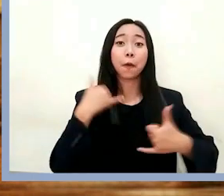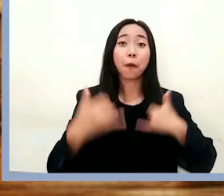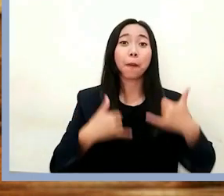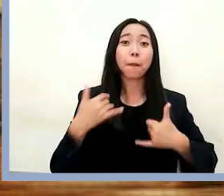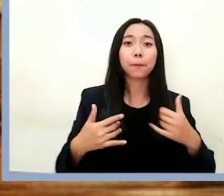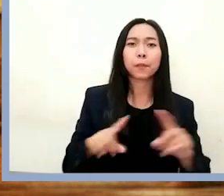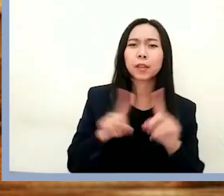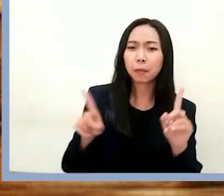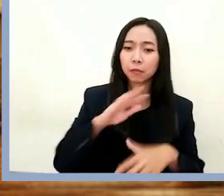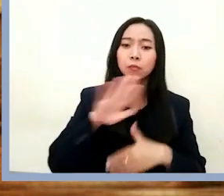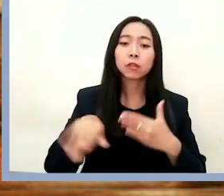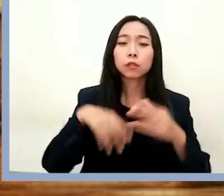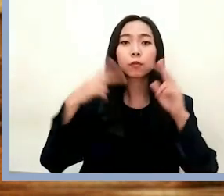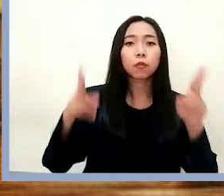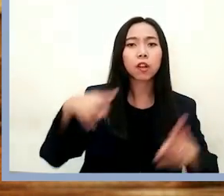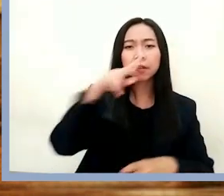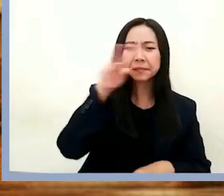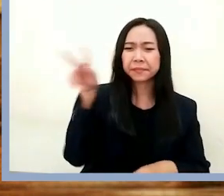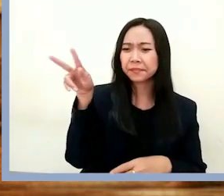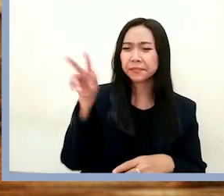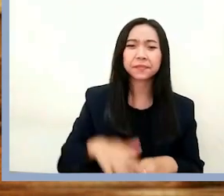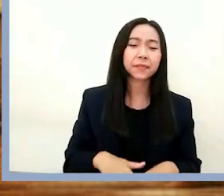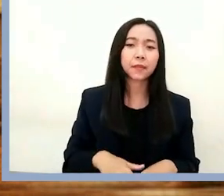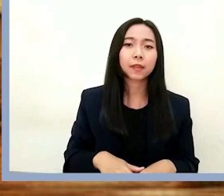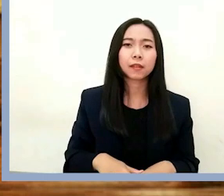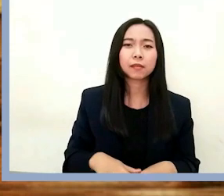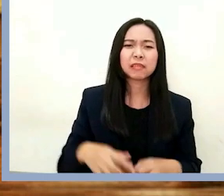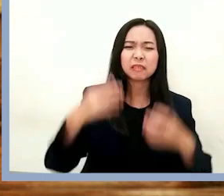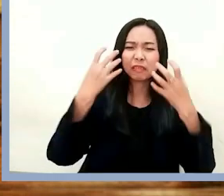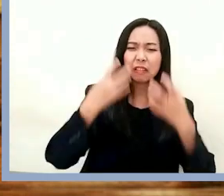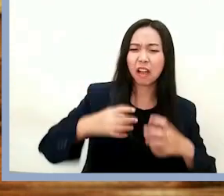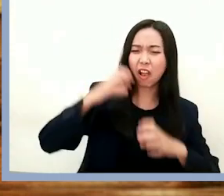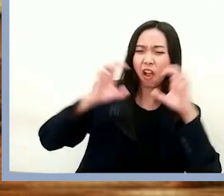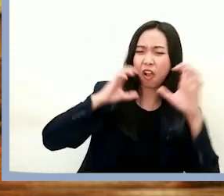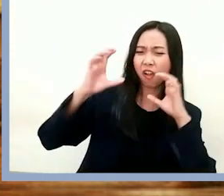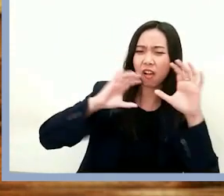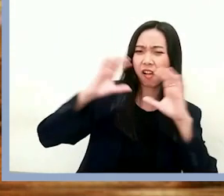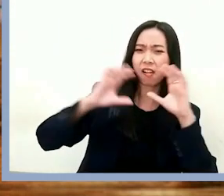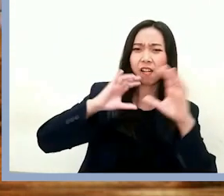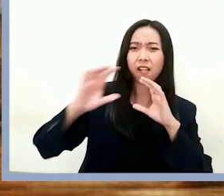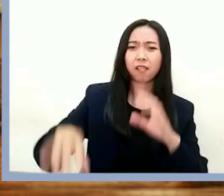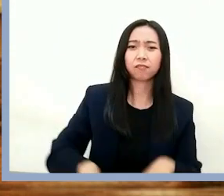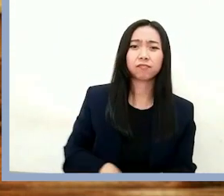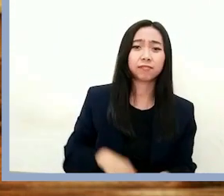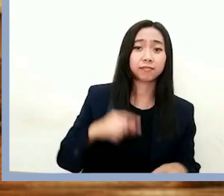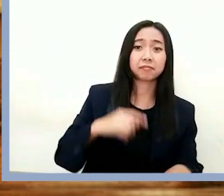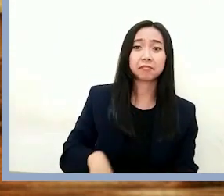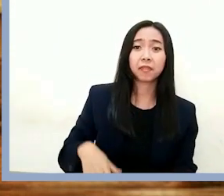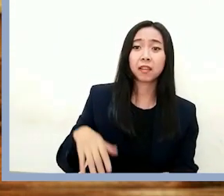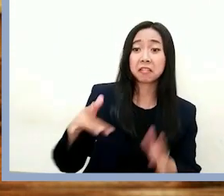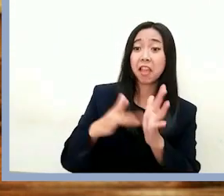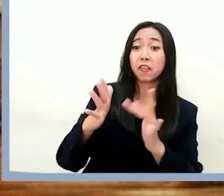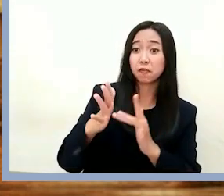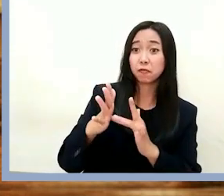Tetapi semua orang yang melihat hal itu bersungut-sungut katanya ya menumpang di rumah